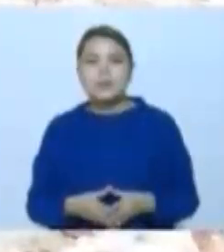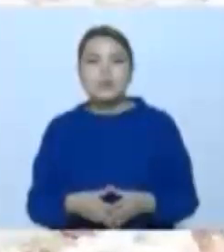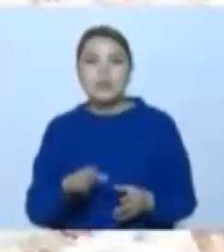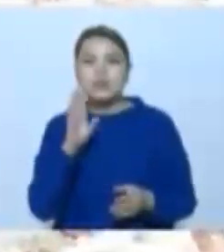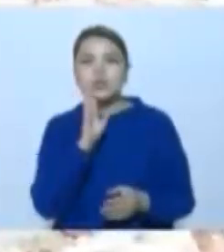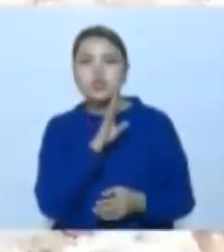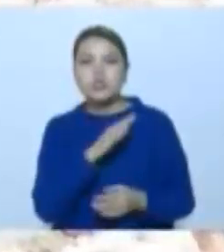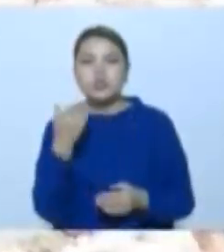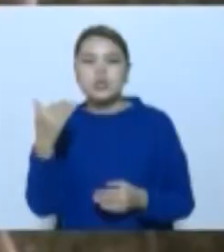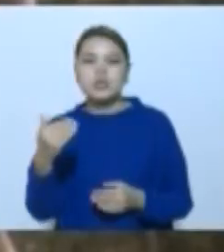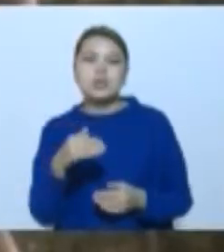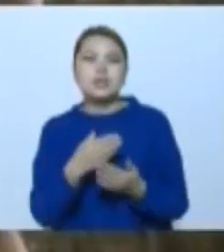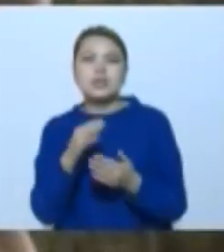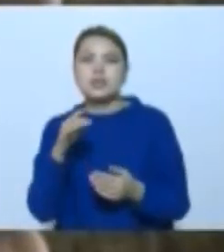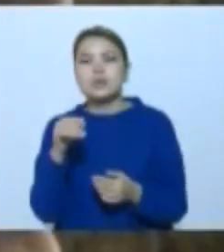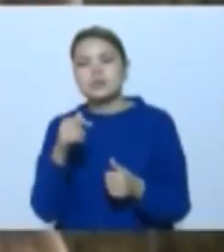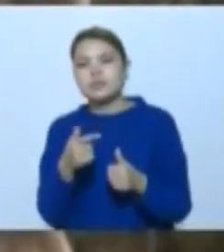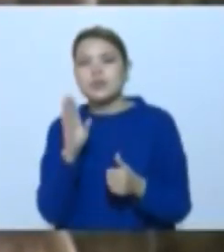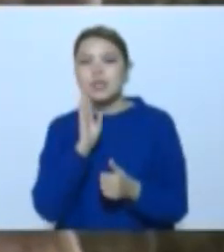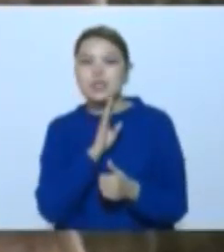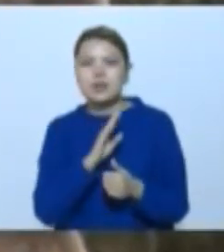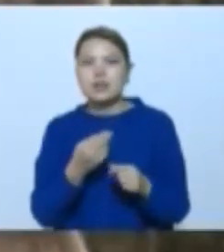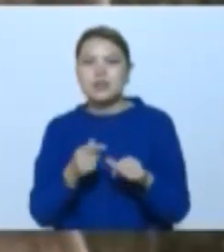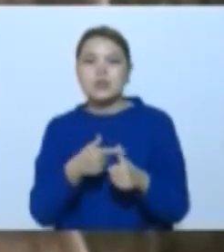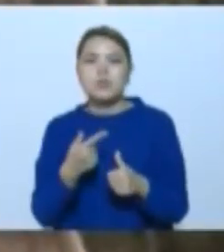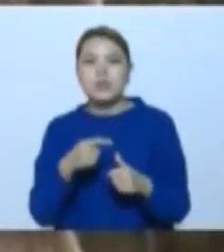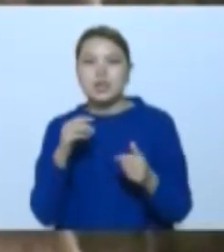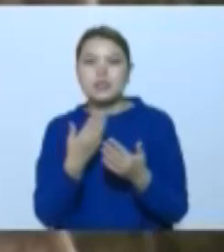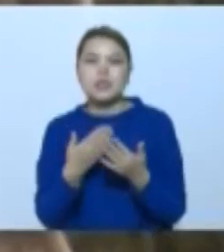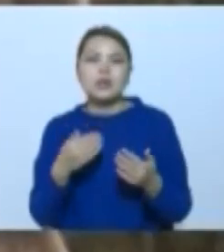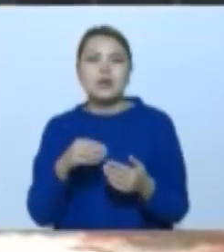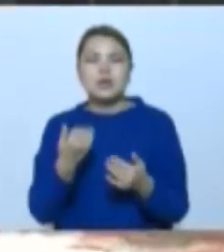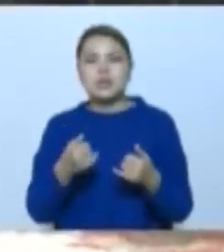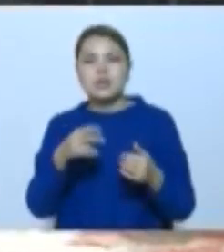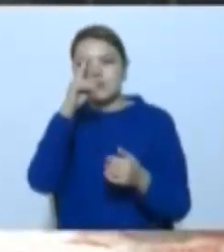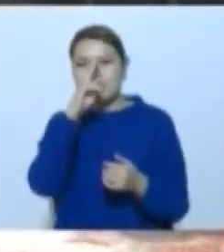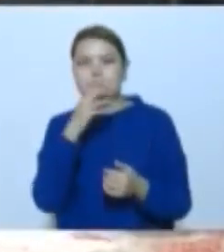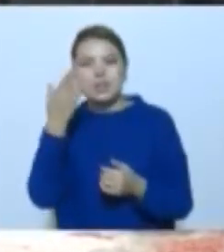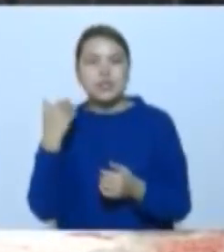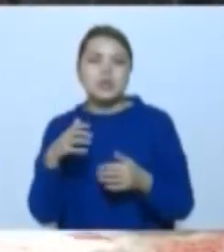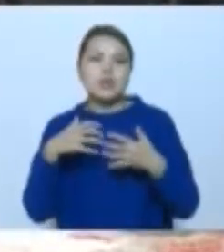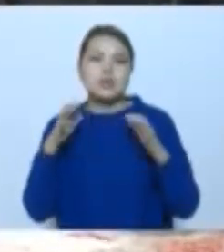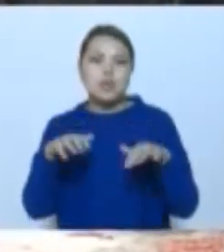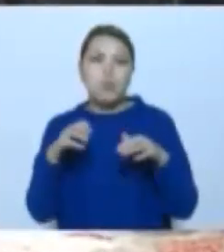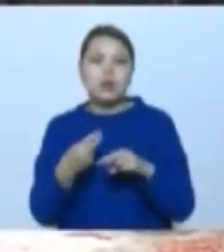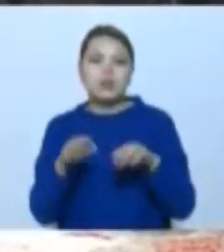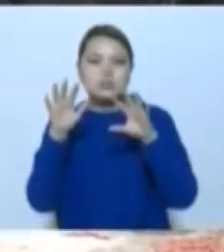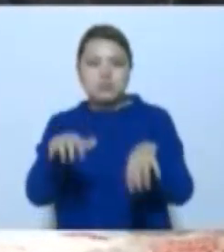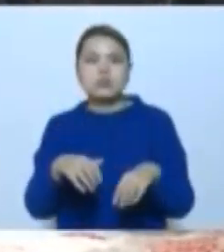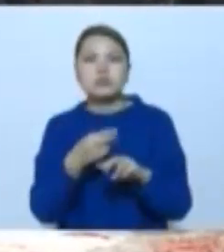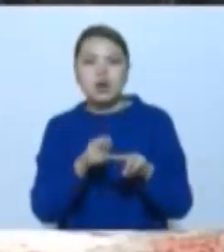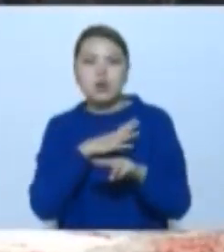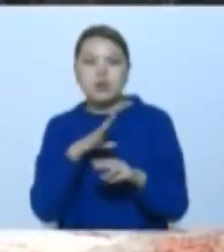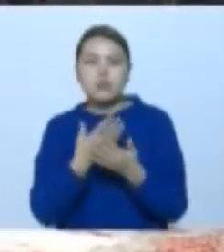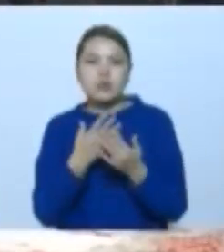попросившую представить ее как алмаголь, 2 месяца назад напала собака, и она чудом осталась жива. Инцидент произошел в селе Сайн-Шапагатов.